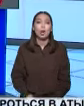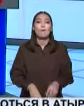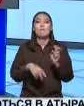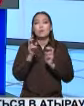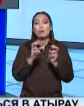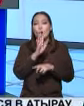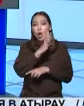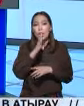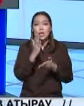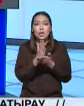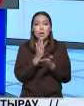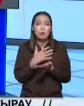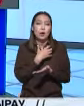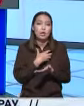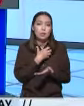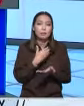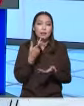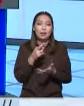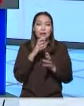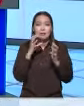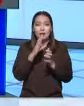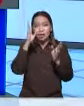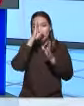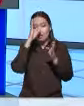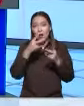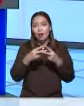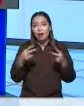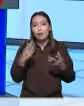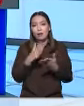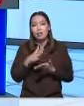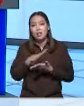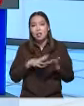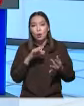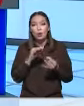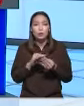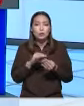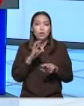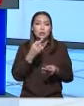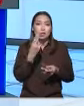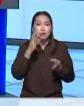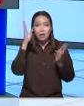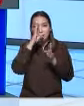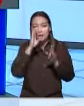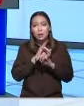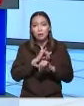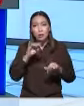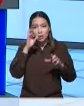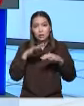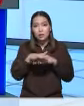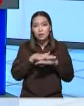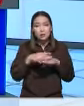Воспроизводство лесов имеет определяющее значение для сохранения экологического равновесия и дальнейшего устойчивого социально-экономического прогресса